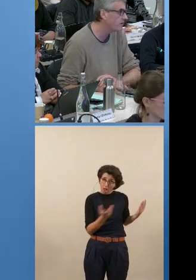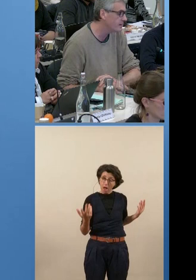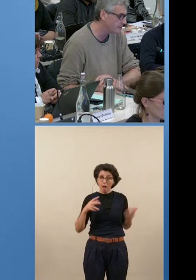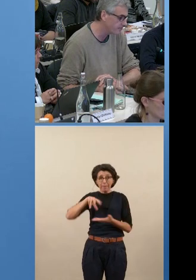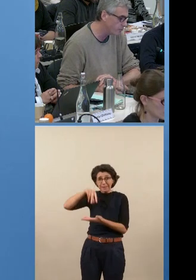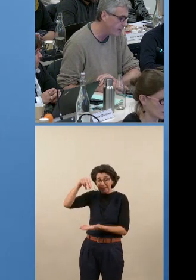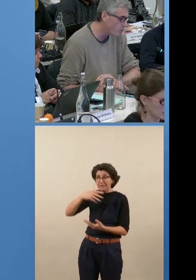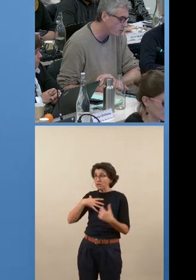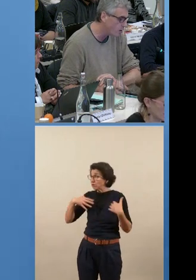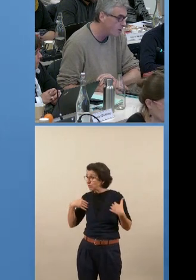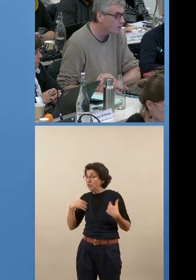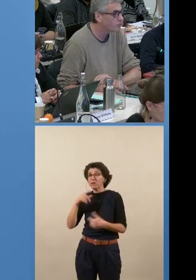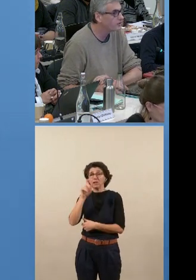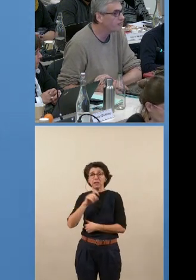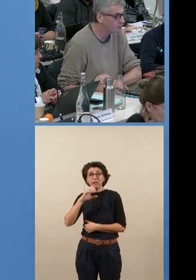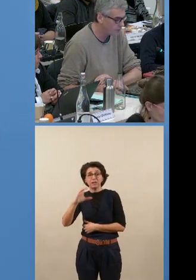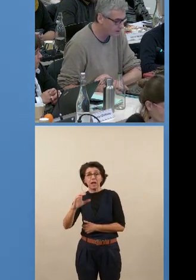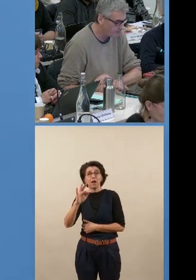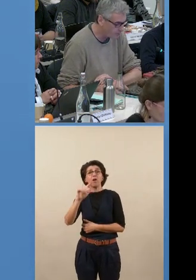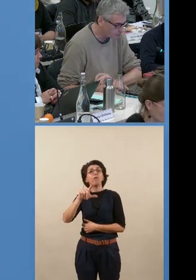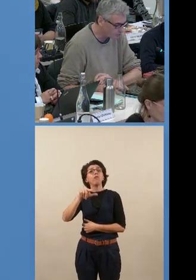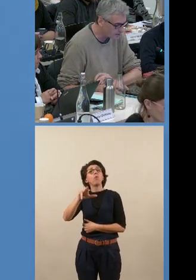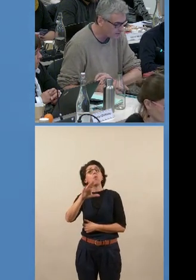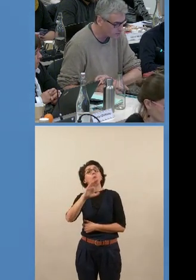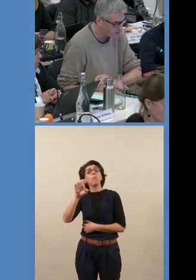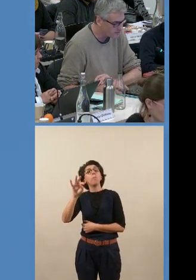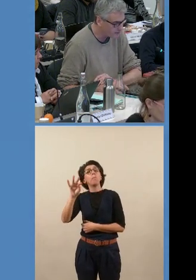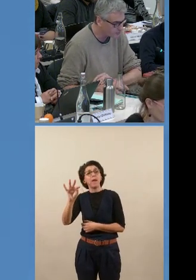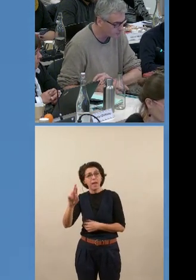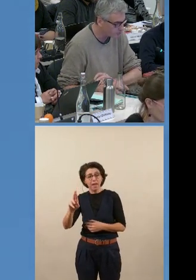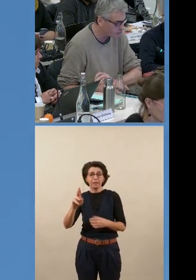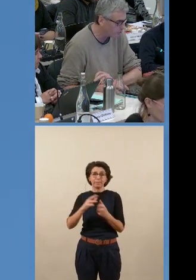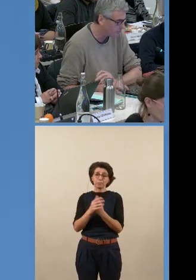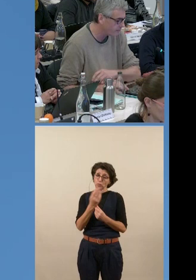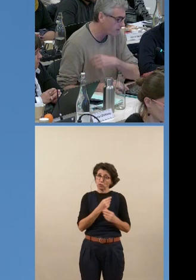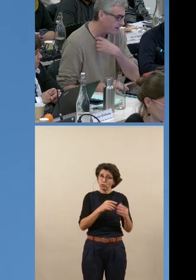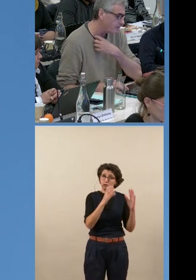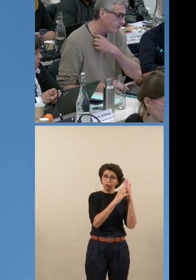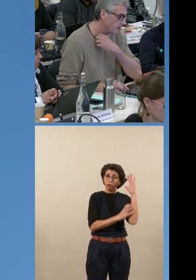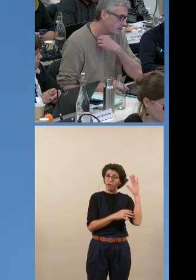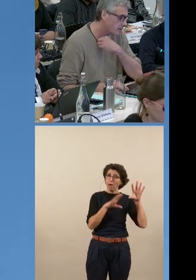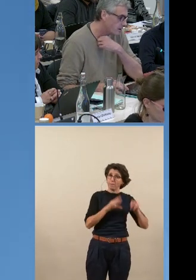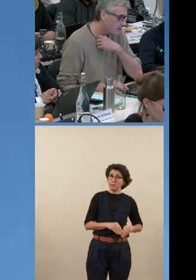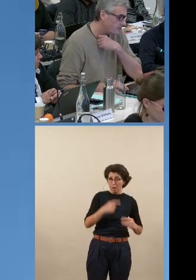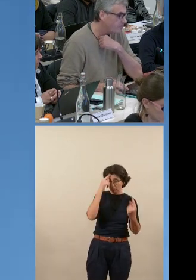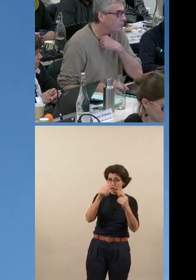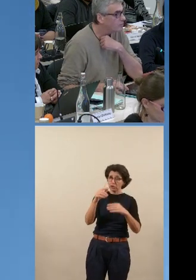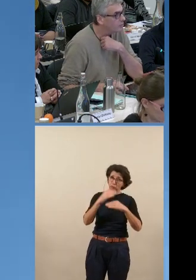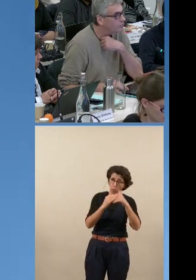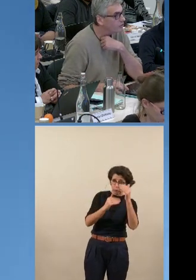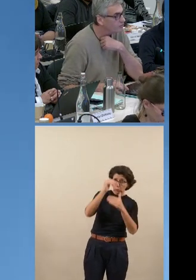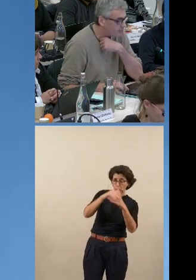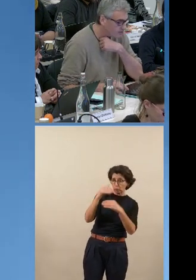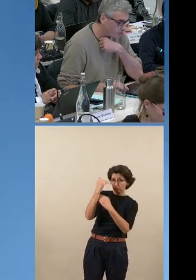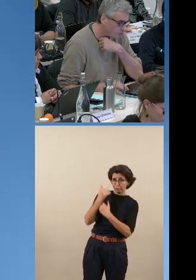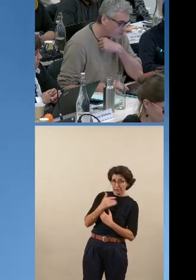scientifique la zacflober ou encore dans le diffus à travers notre charte de l'habitat de la construction favorable à la santé ces actions euh